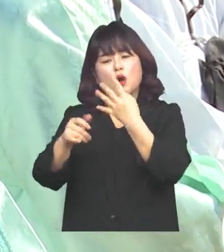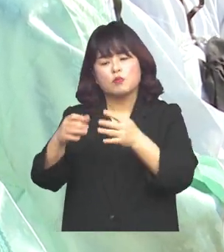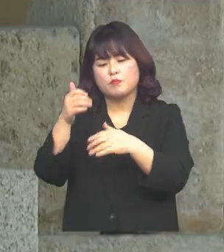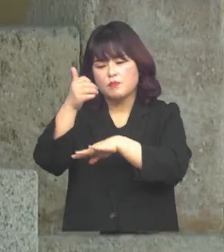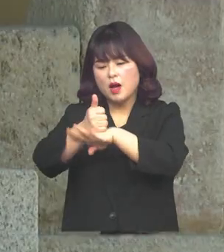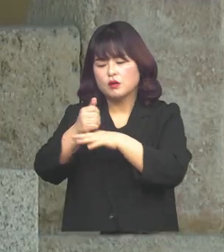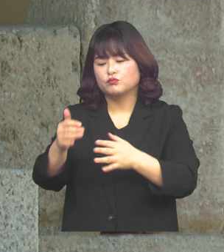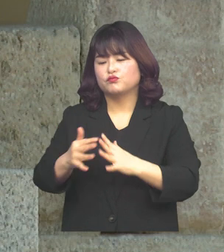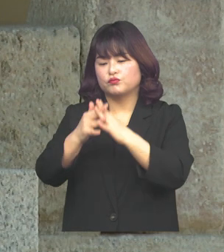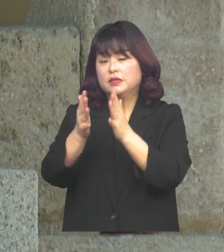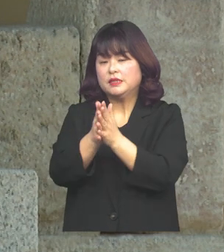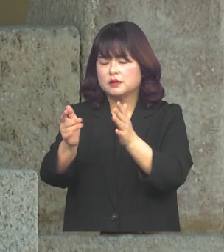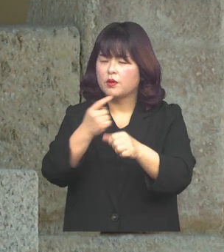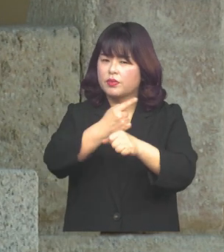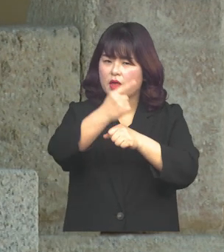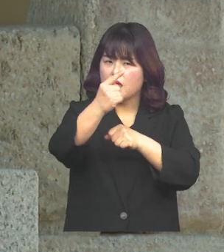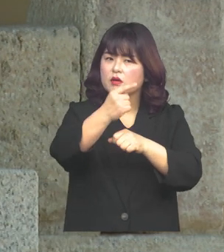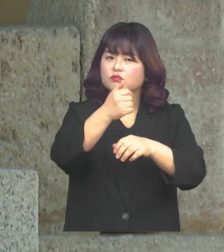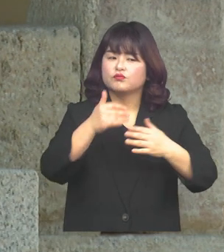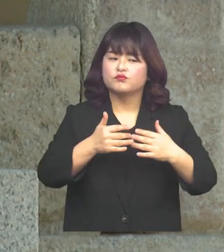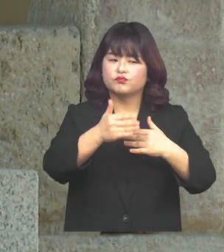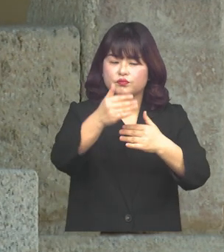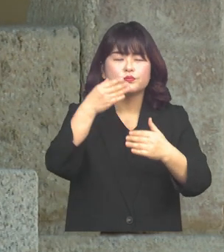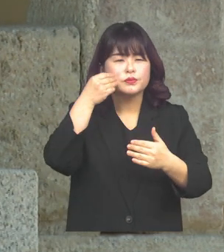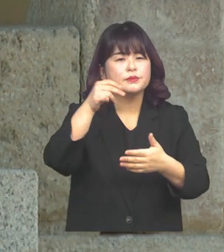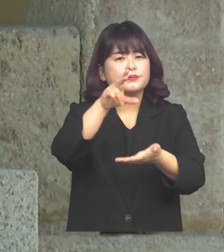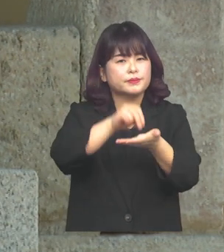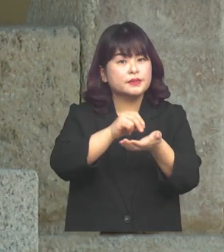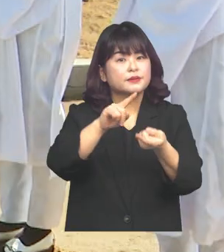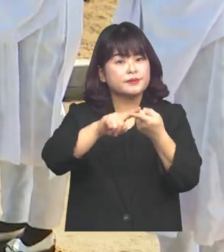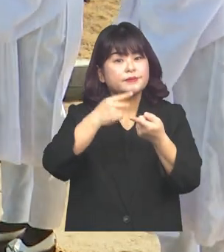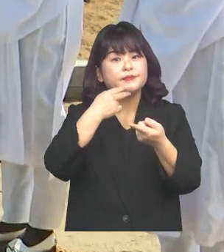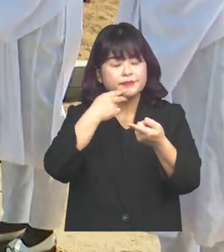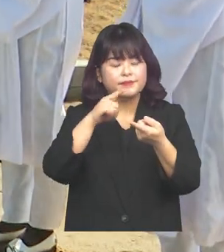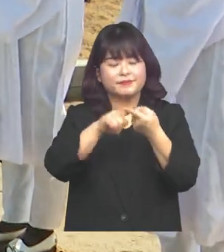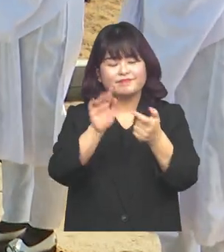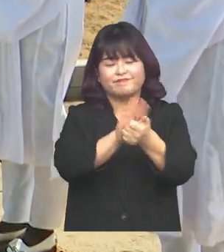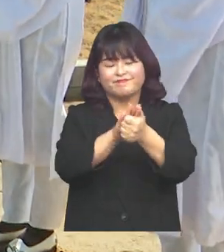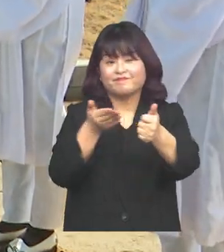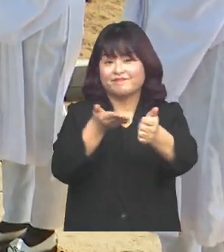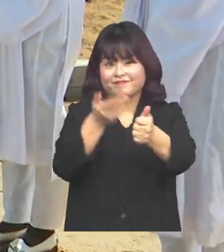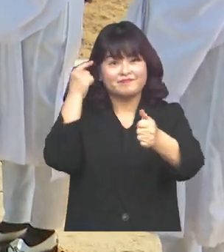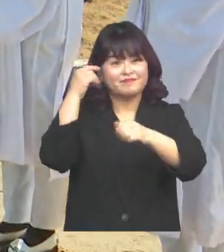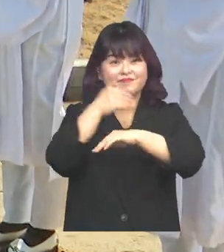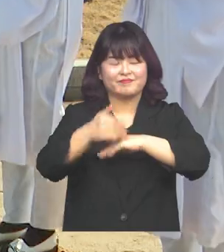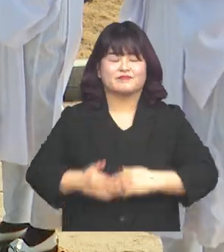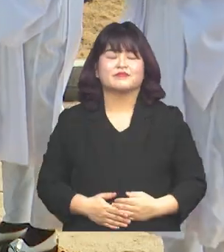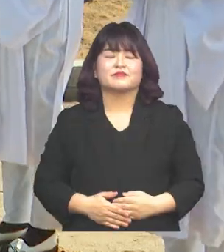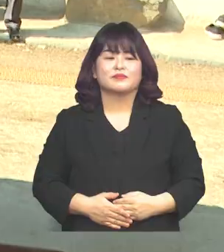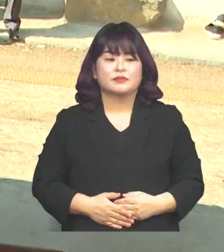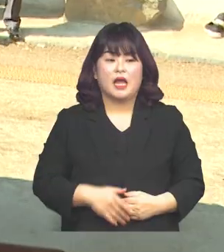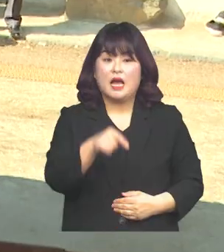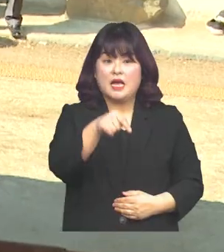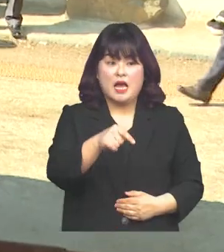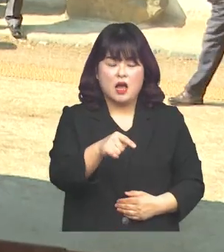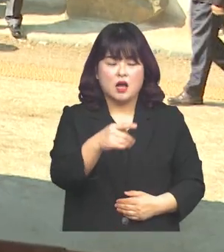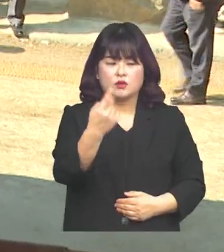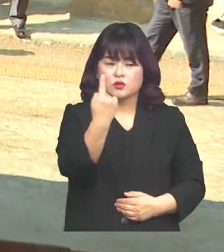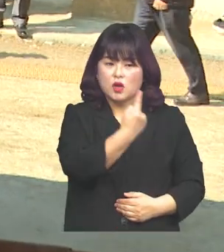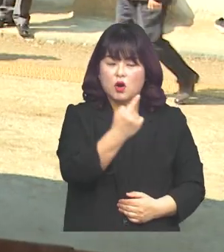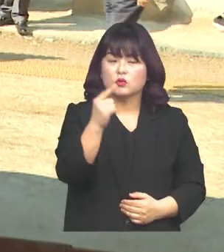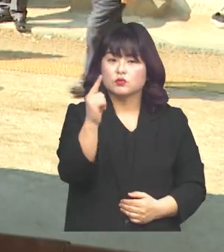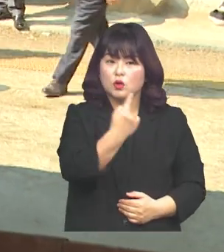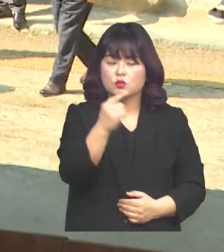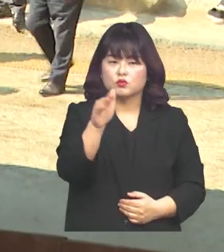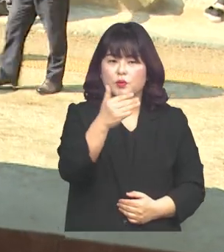착공해 내년에 완공된다며 사업이 차질 없이 추진될 수 있도록 잘 챙기겠다고 말했습니다. 심곡서원은